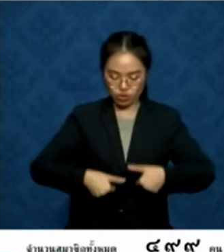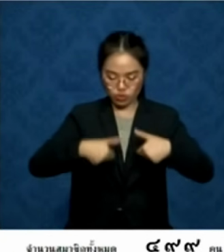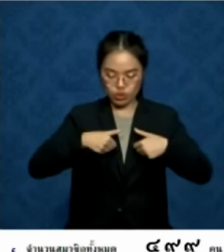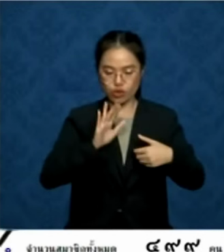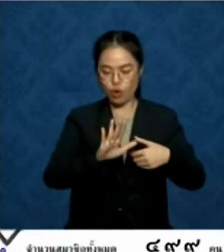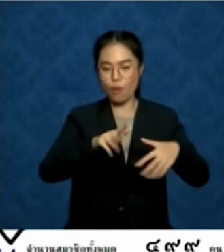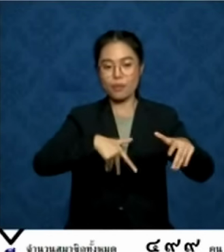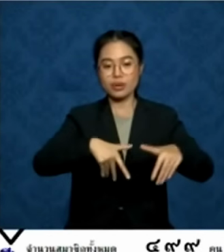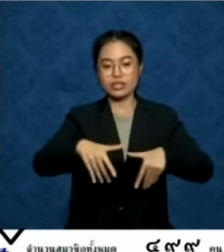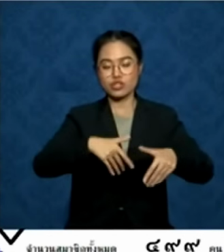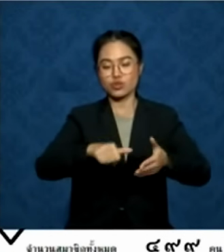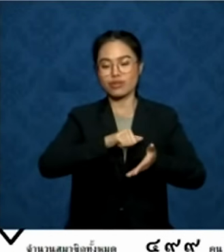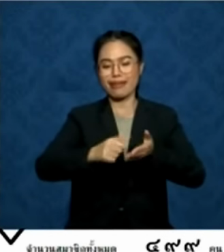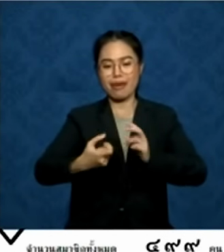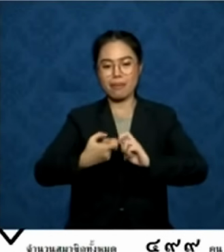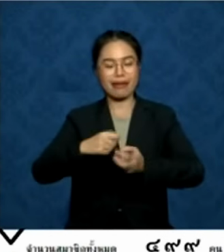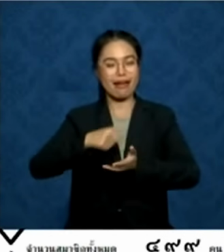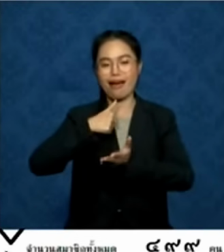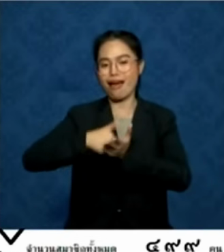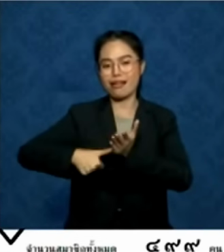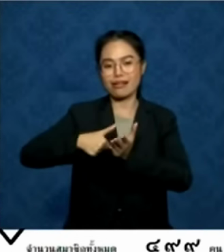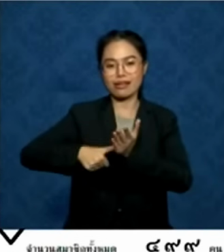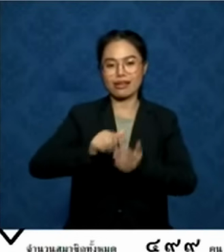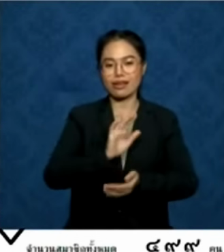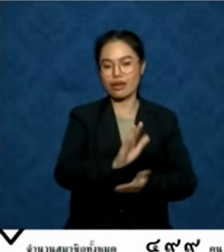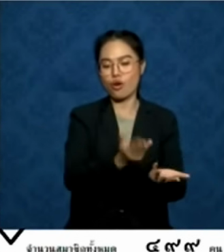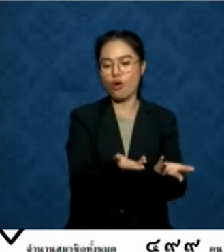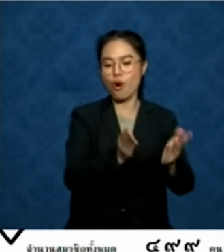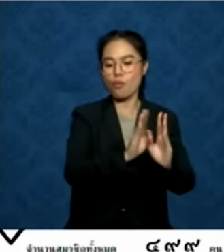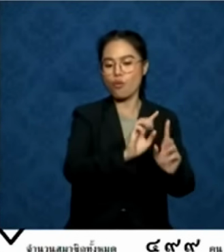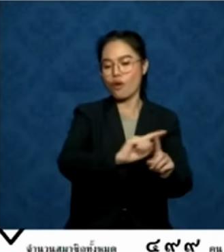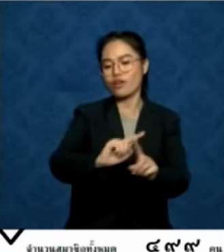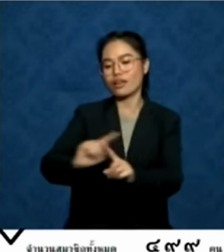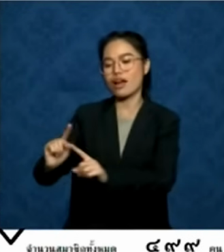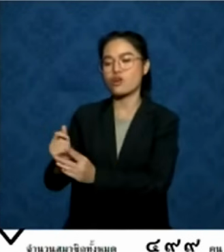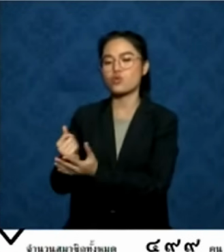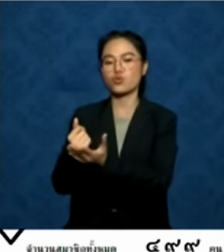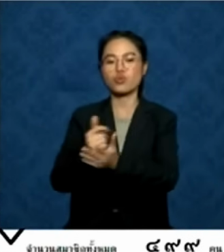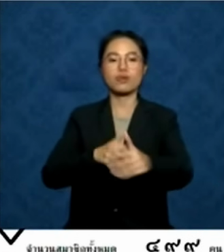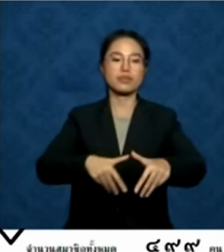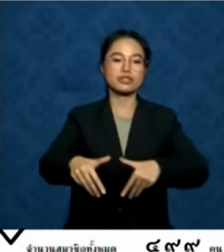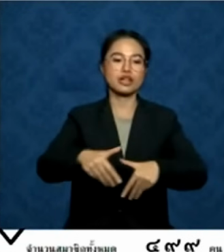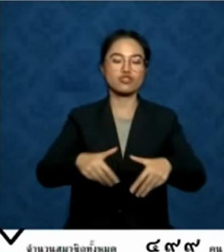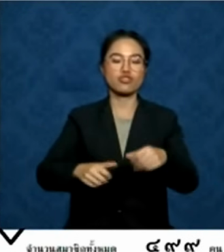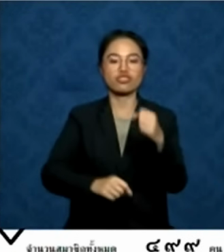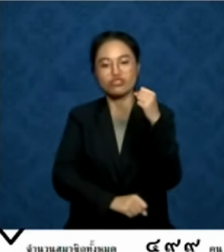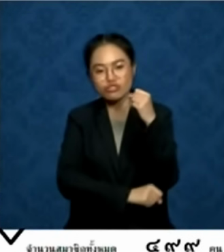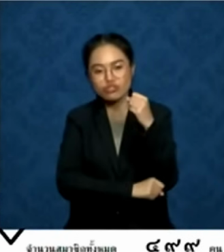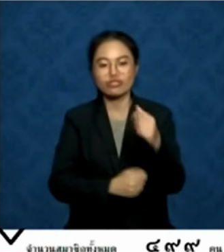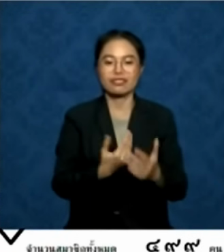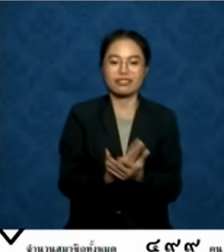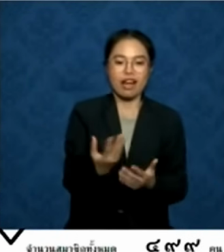หนี้สินในภาคครัวเรือนเพื่อช่วยเหลือประชาชนผู้มีรายได้น้อย